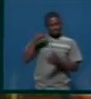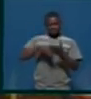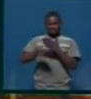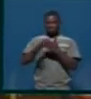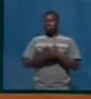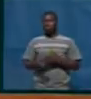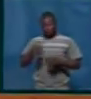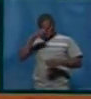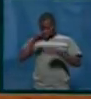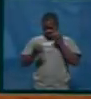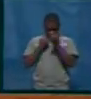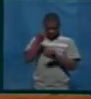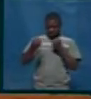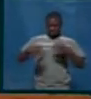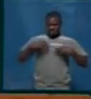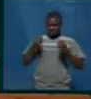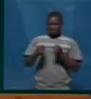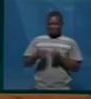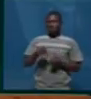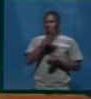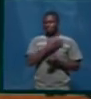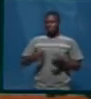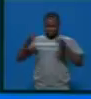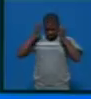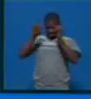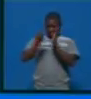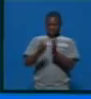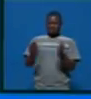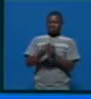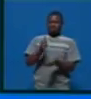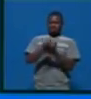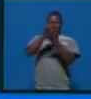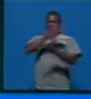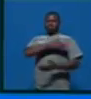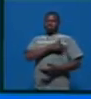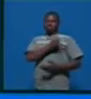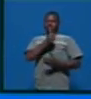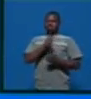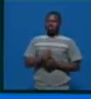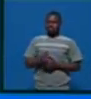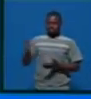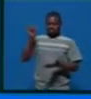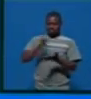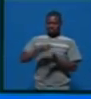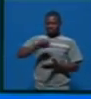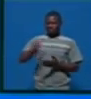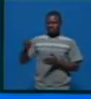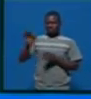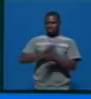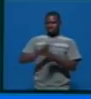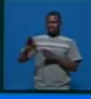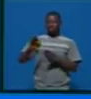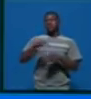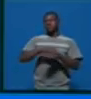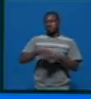en partenariat avec l'Université du Québec. Et cette autre formation sur le nouveau code